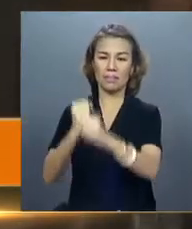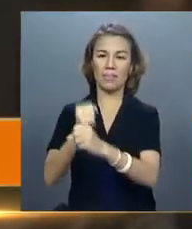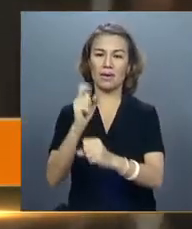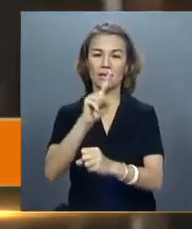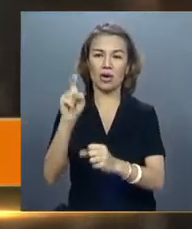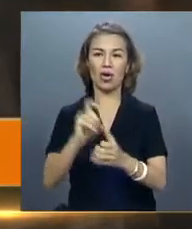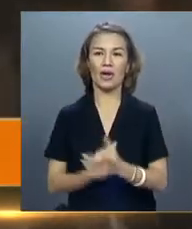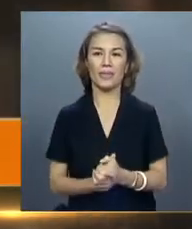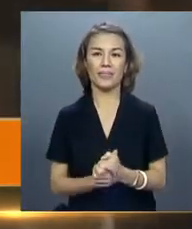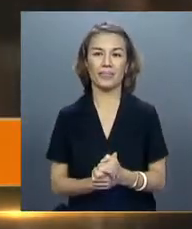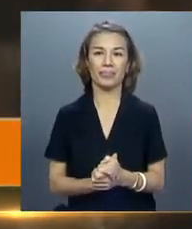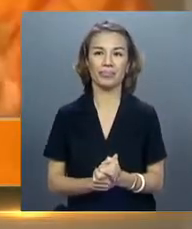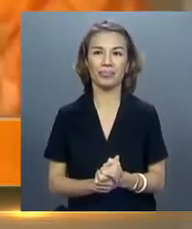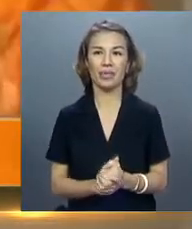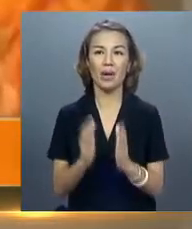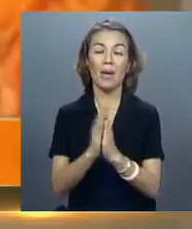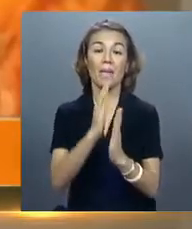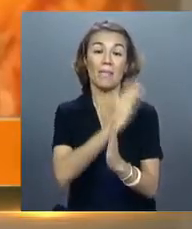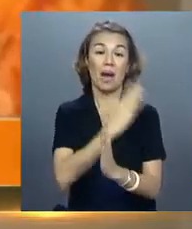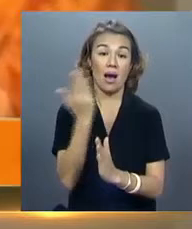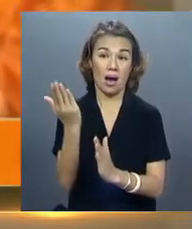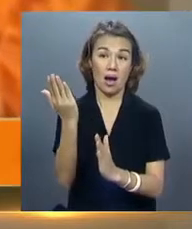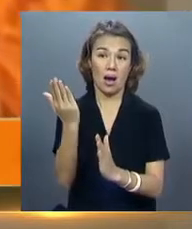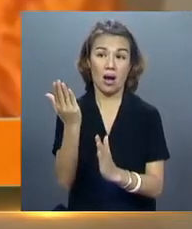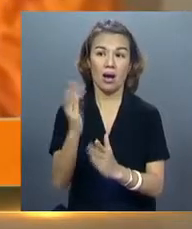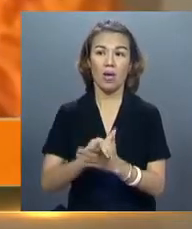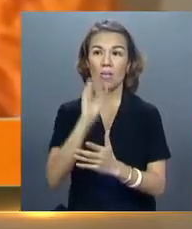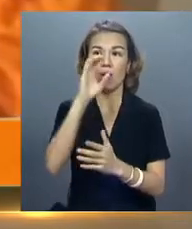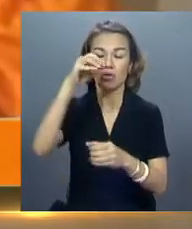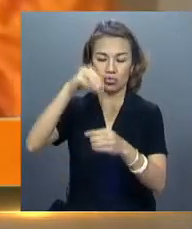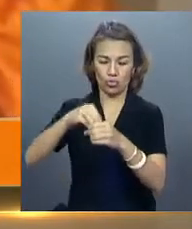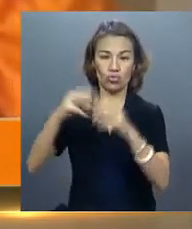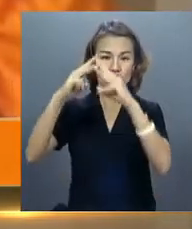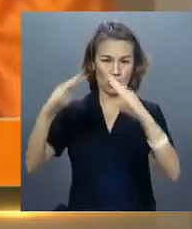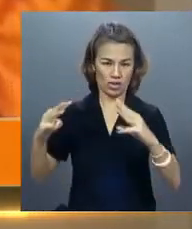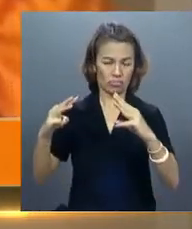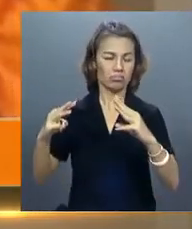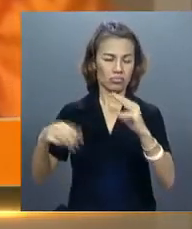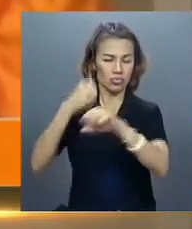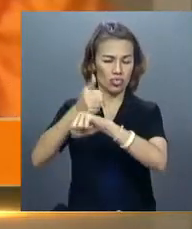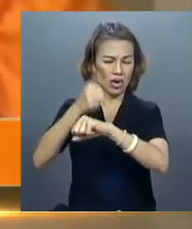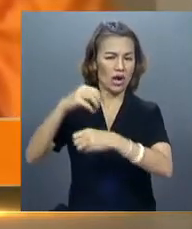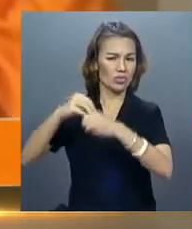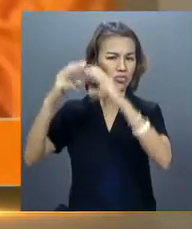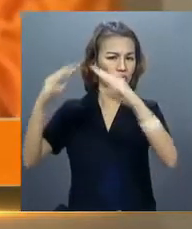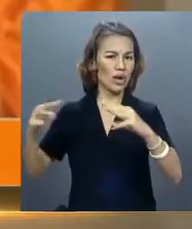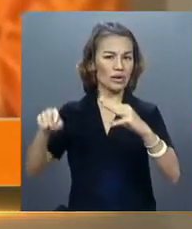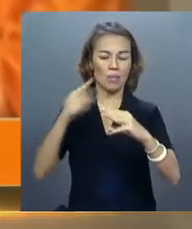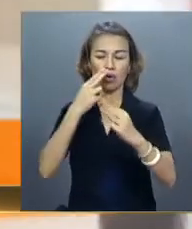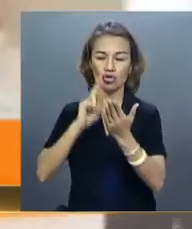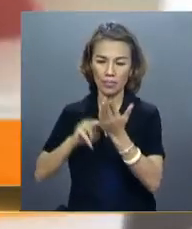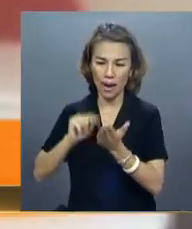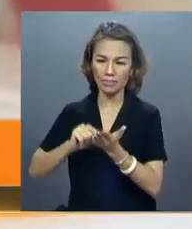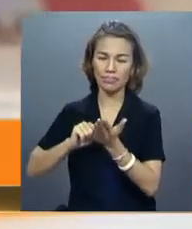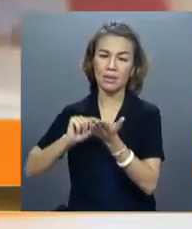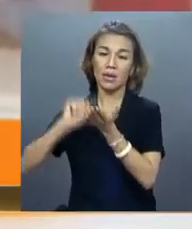พระมหานพพรยังยืนยันว่าพระธรรมชโยยังอยู่ที่วัดนอกจากนี้ยังนำหนังสือจากองค์กรพุทธในประเทศญี่ปุ่นและเกาหลี